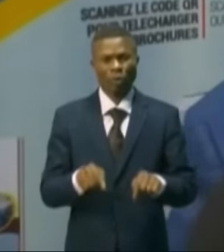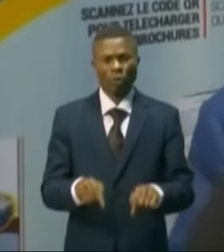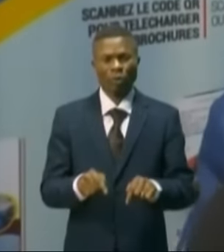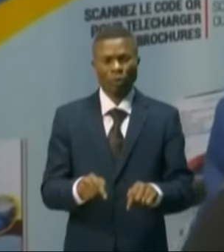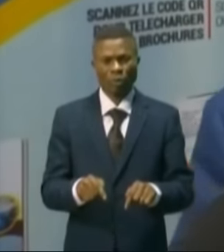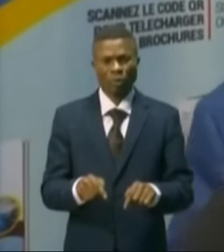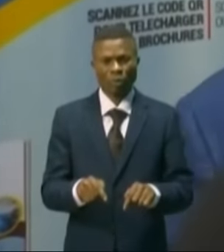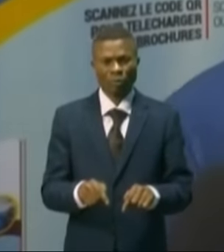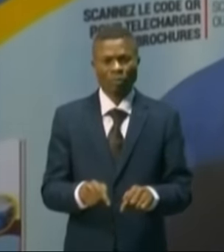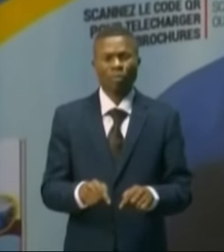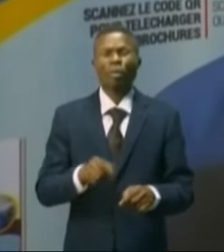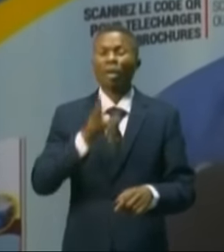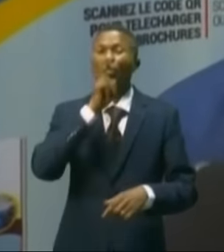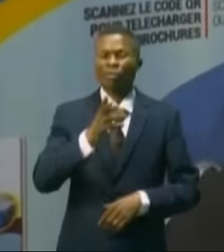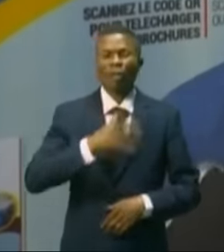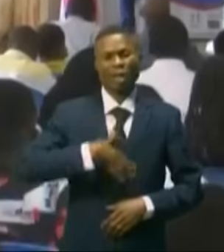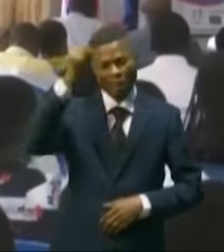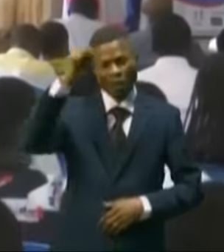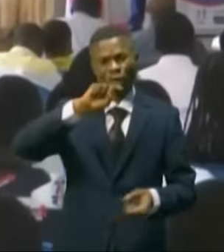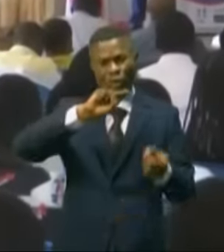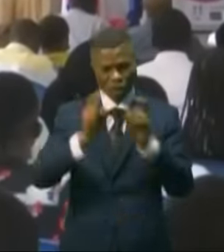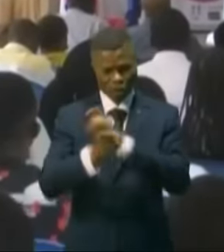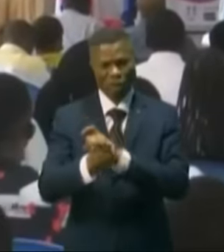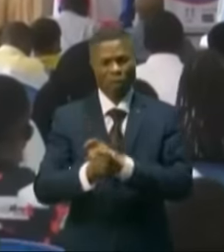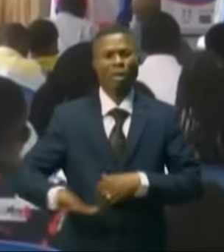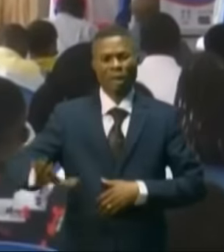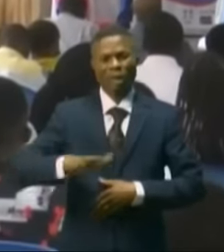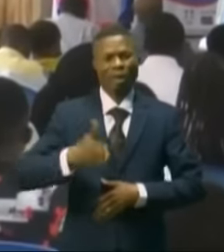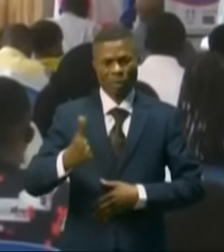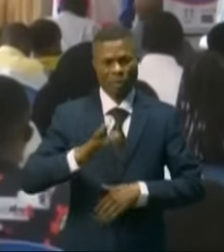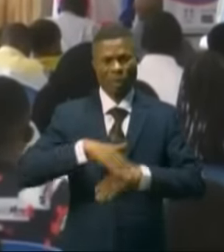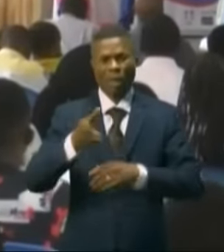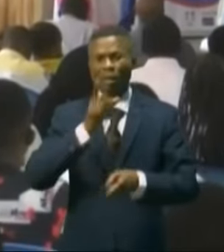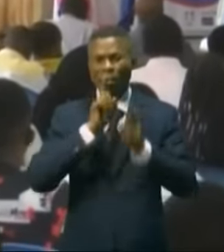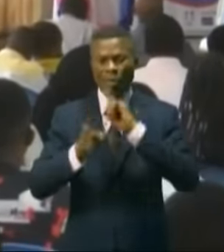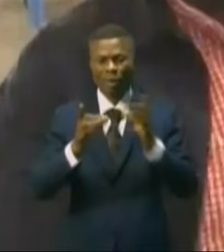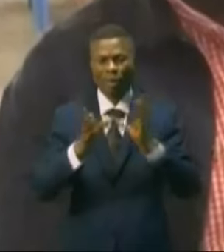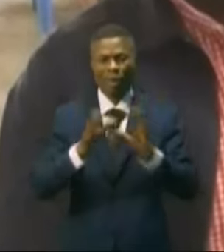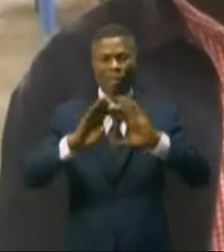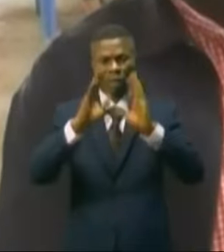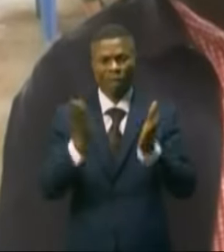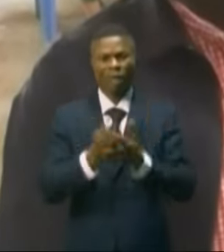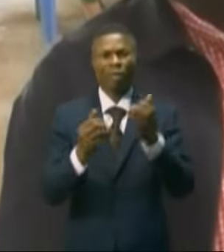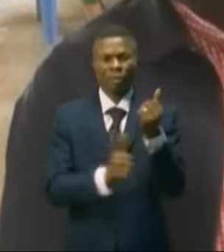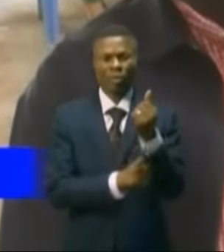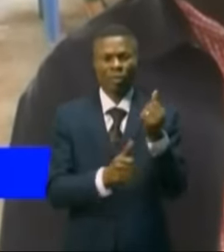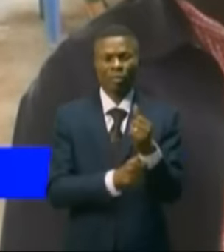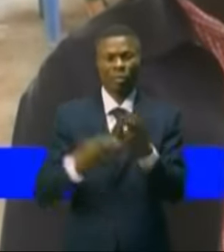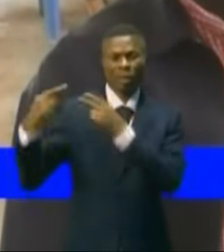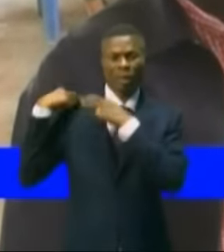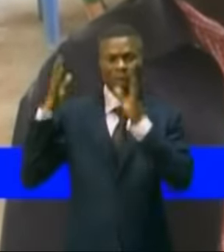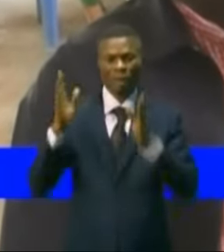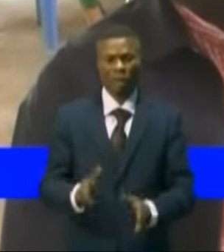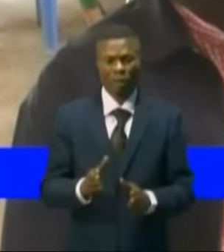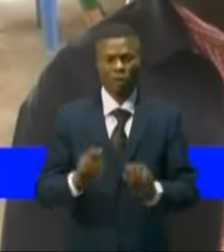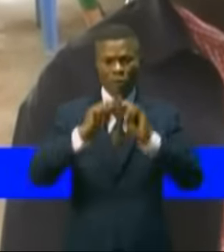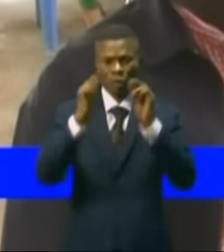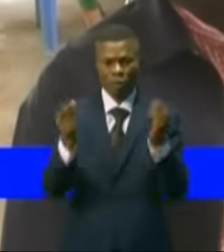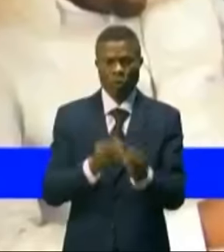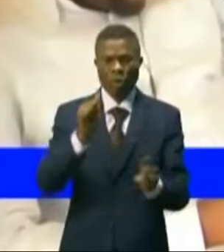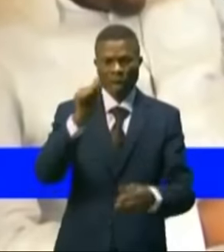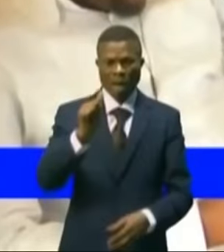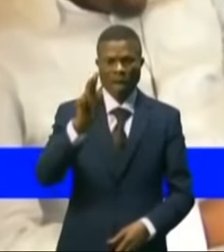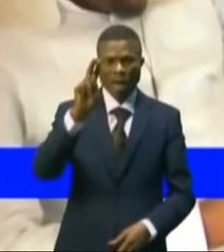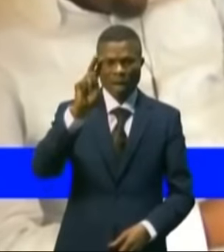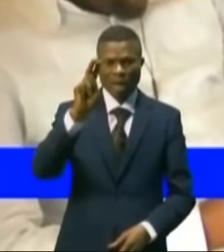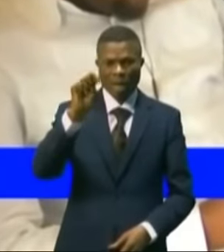sont des vrais champions des réformes. Après le moment d'échange avec l'assistance, le responsable de la délégation de la NAPI